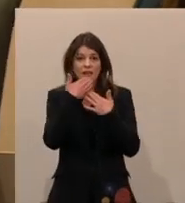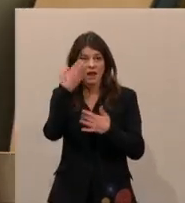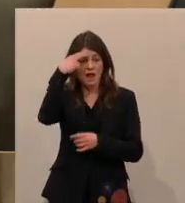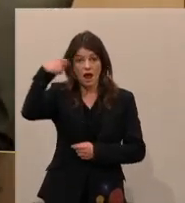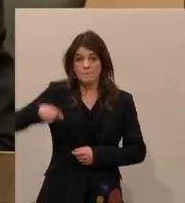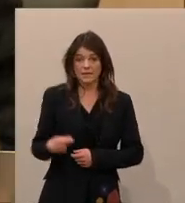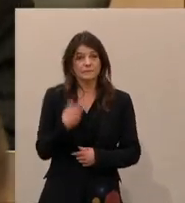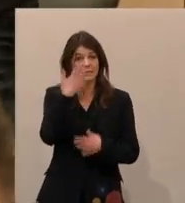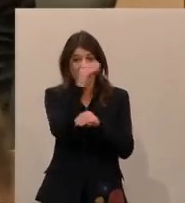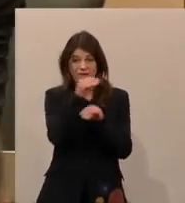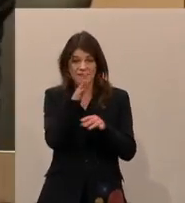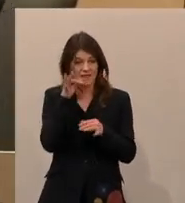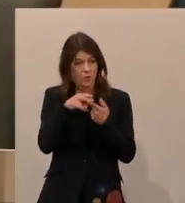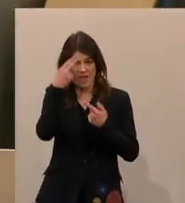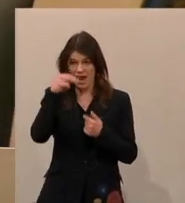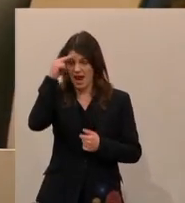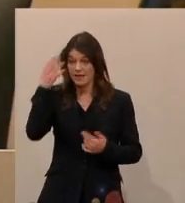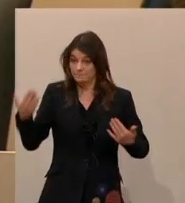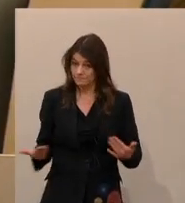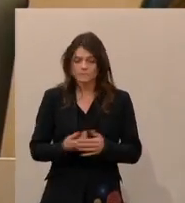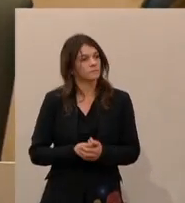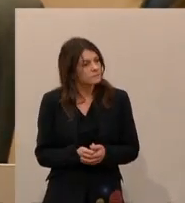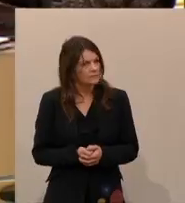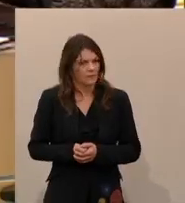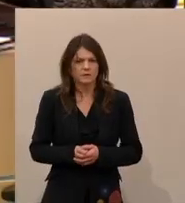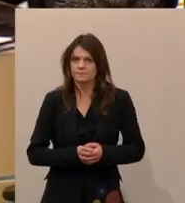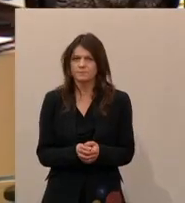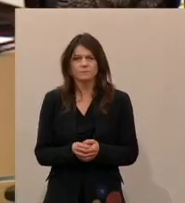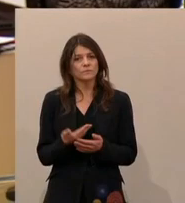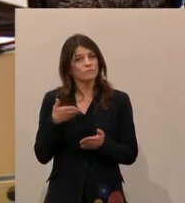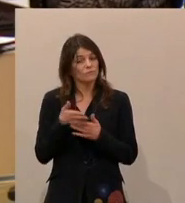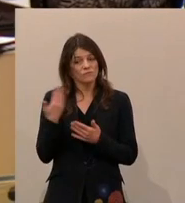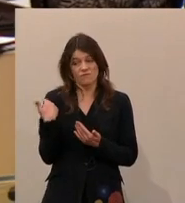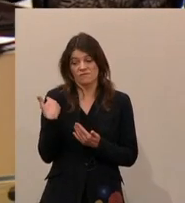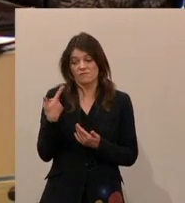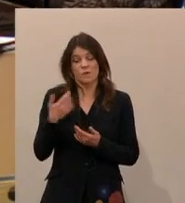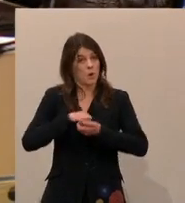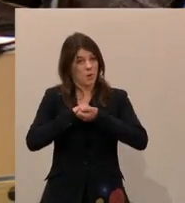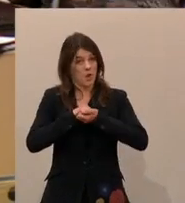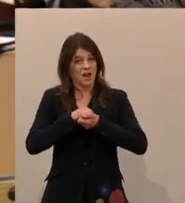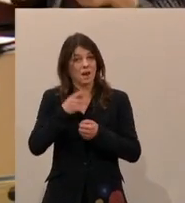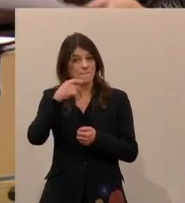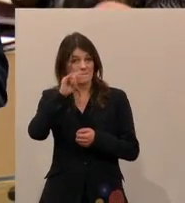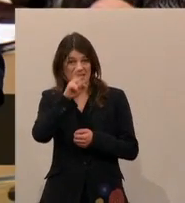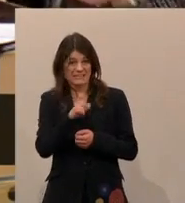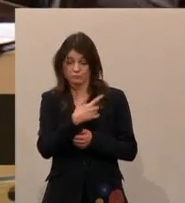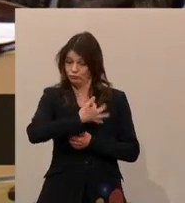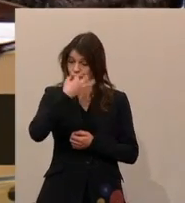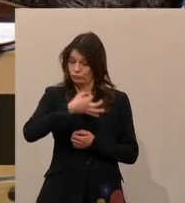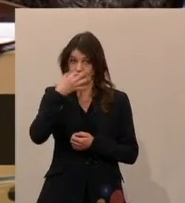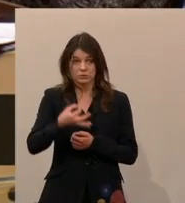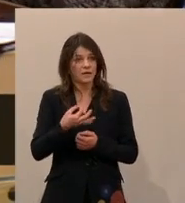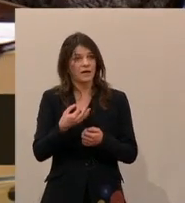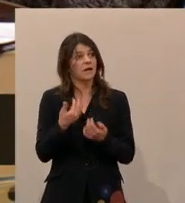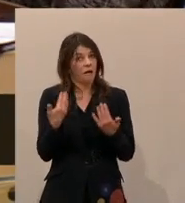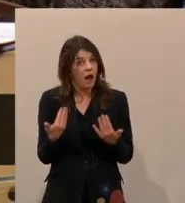Herren, ich muss jetzt aufgrund der Ausführungen vom Kollegen Pilz und die auch zuletzt angesprochen wurden, etwas